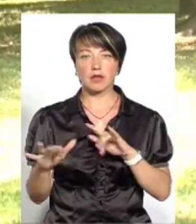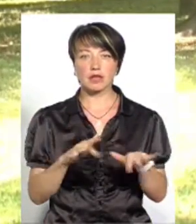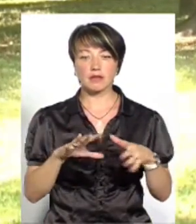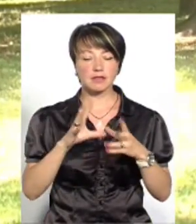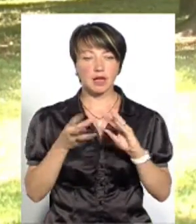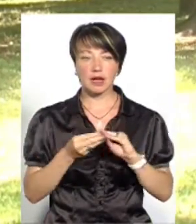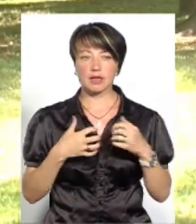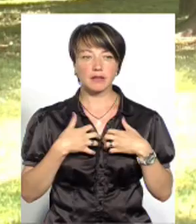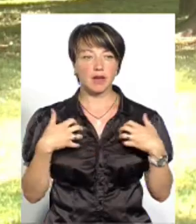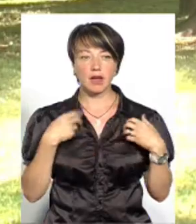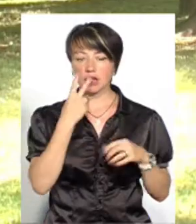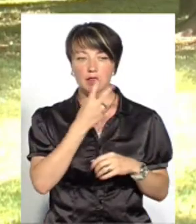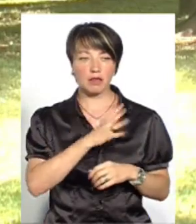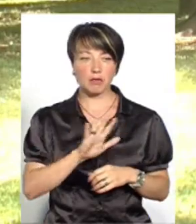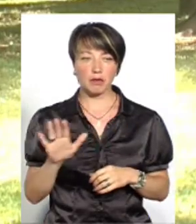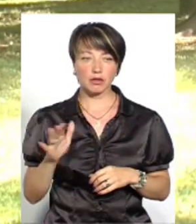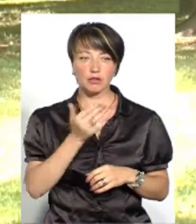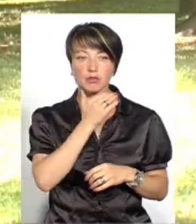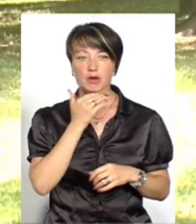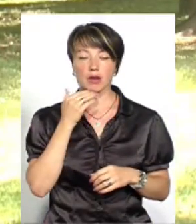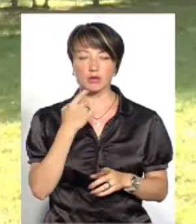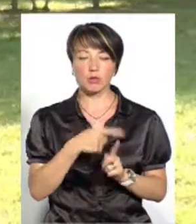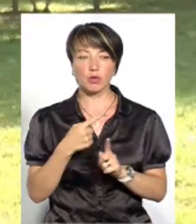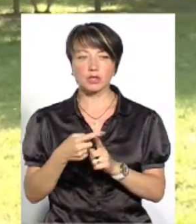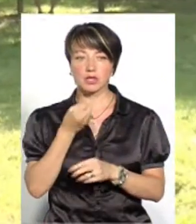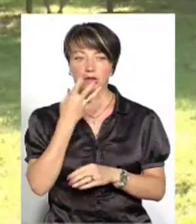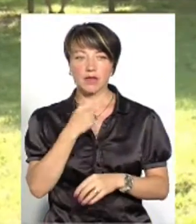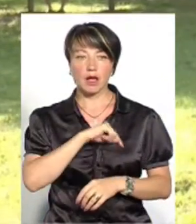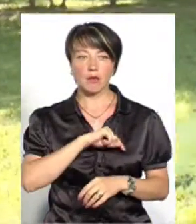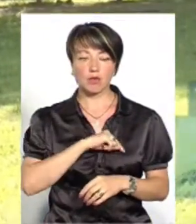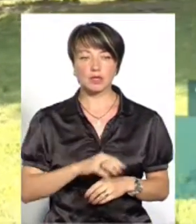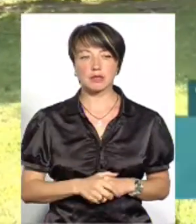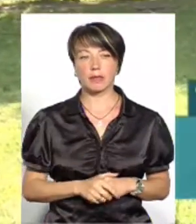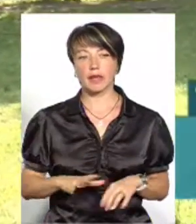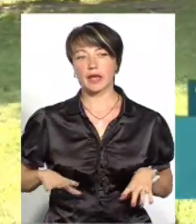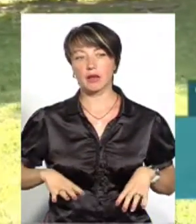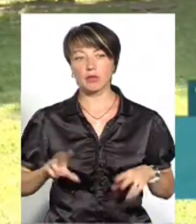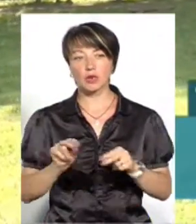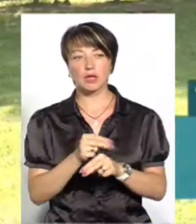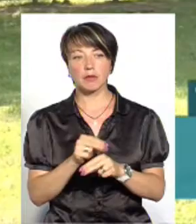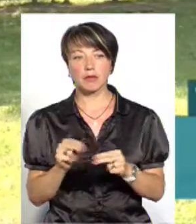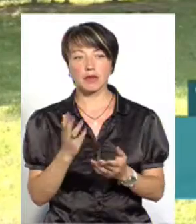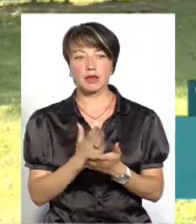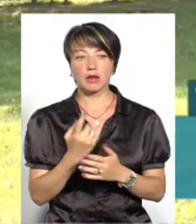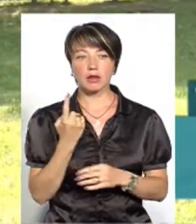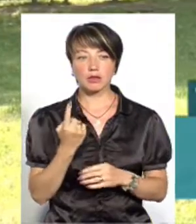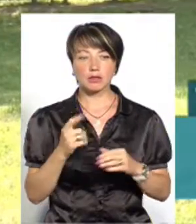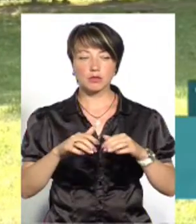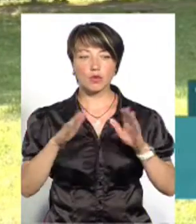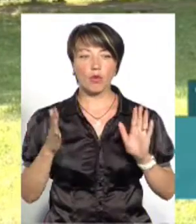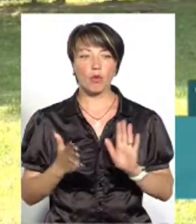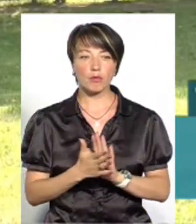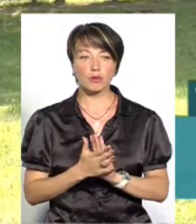тварин майже не бачимо. Тобто, ну, багато позитивних емоцій. Іпотерапія є одним з цілого